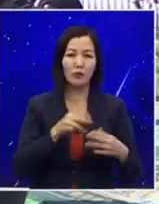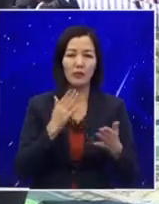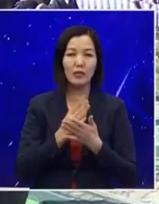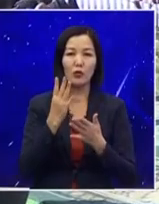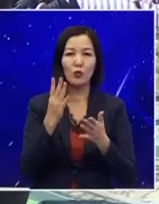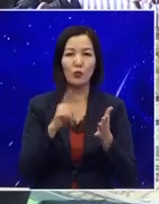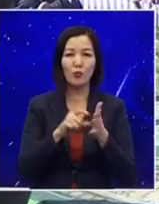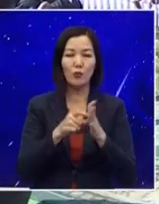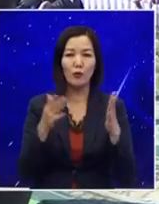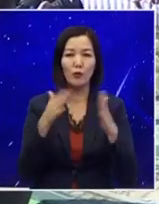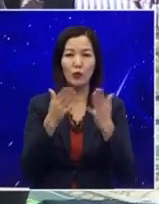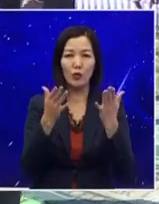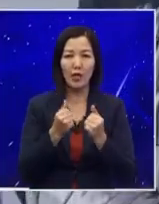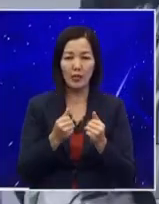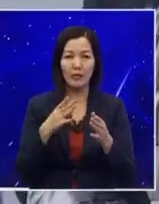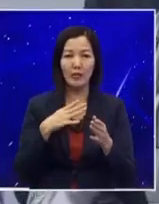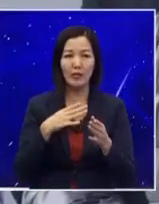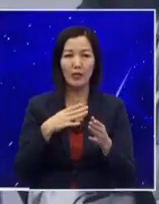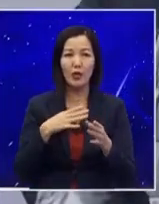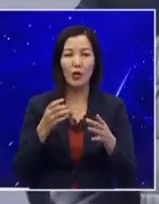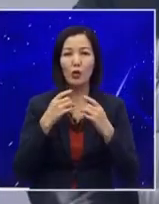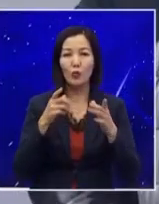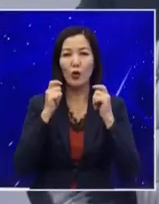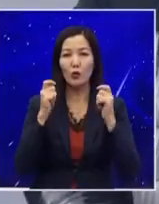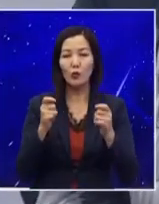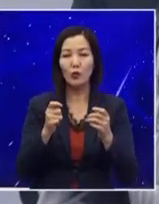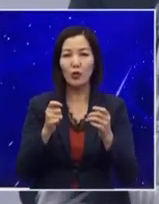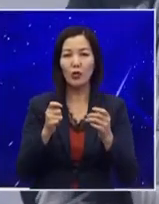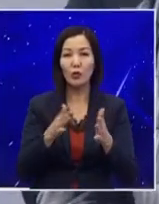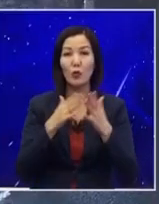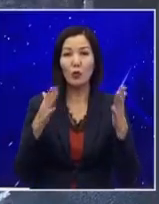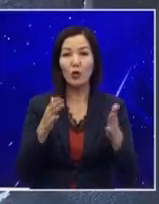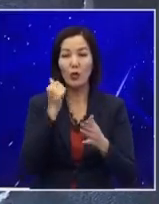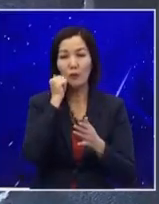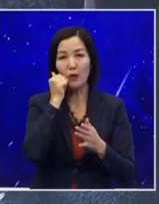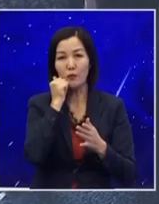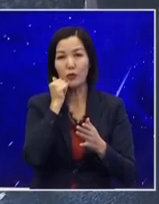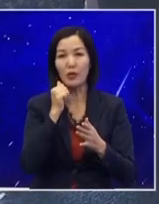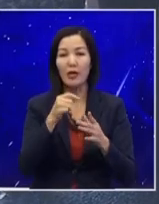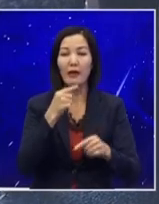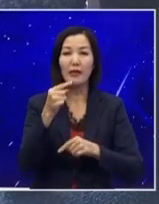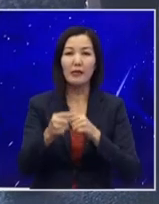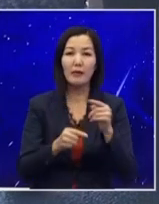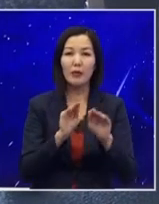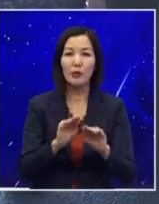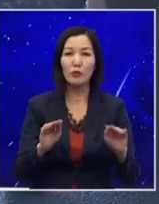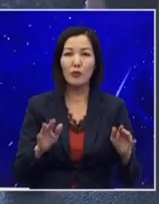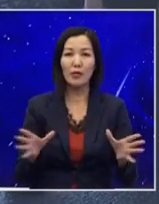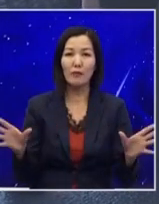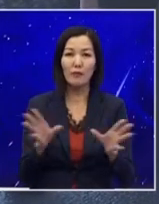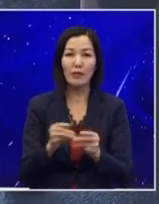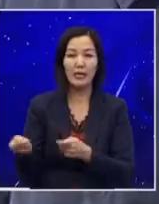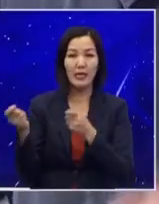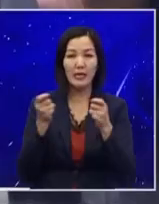Төрт бөлмелі үйдің кілтін алу бақыты туған күнінде бұйырыпты. Үлкен әулеттің ағажесі немере шөберлермен келіпті. Тегіс